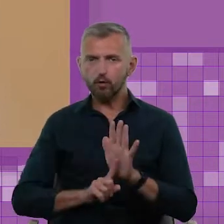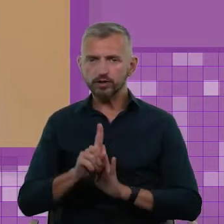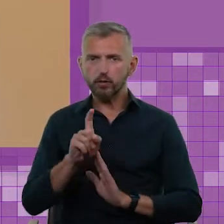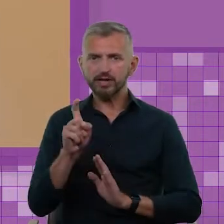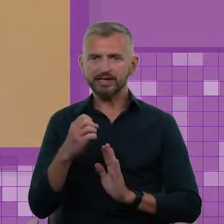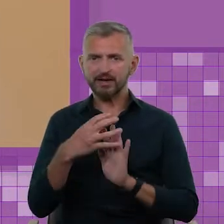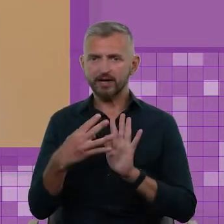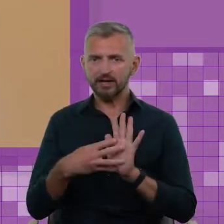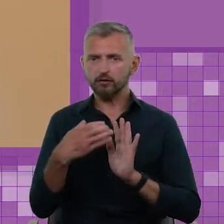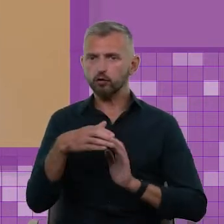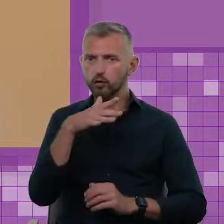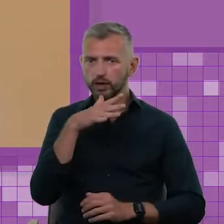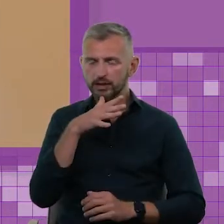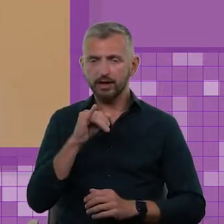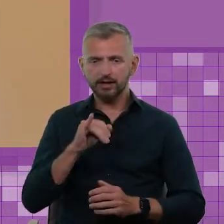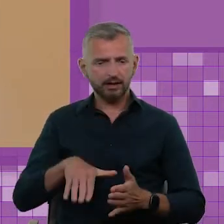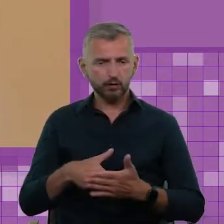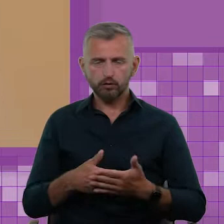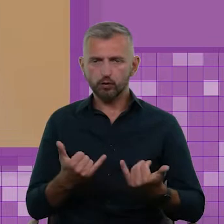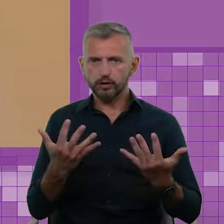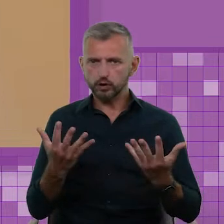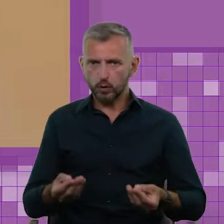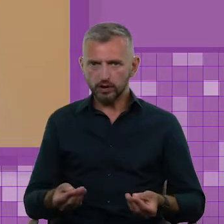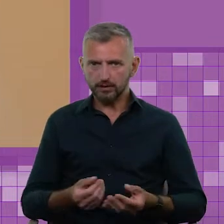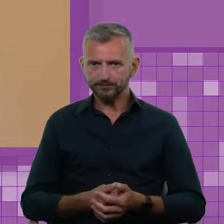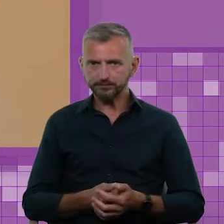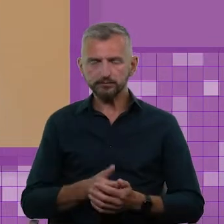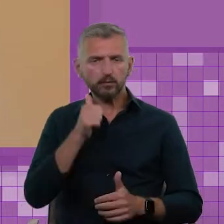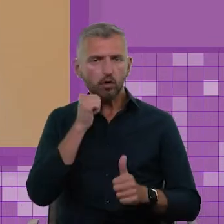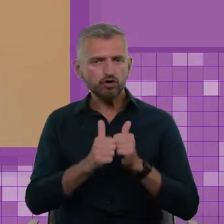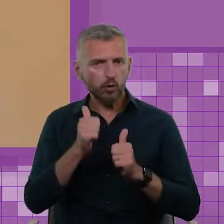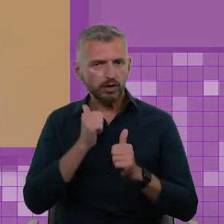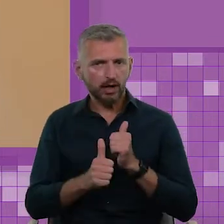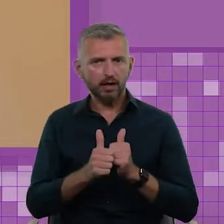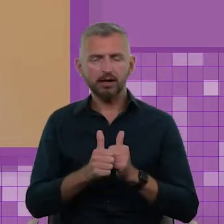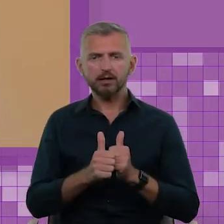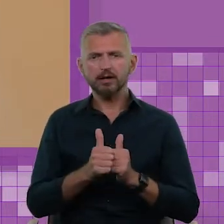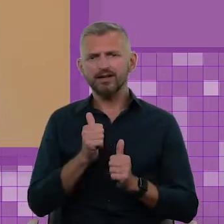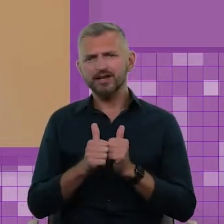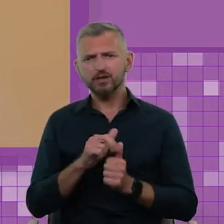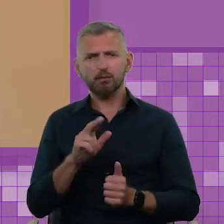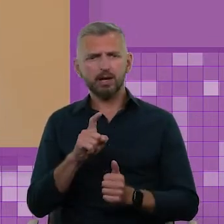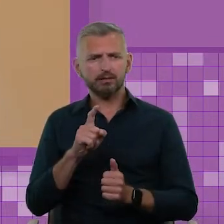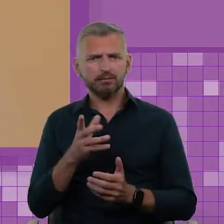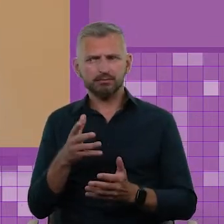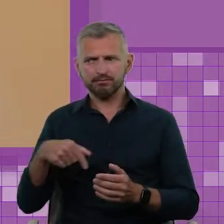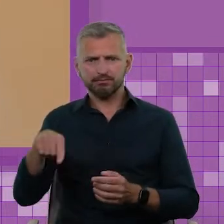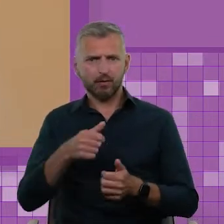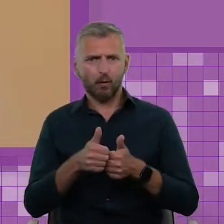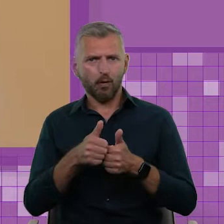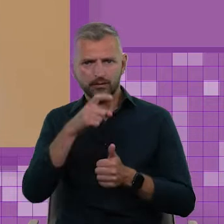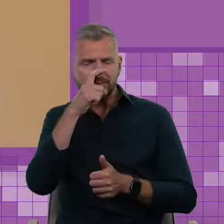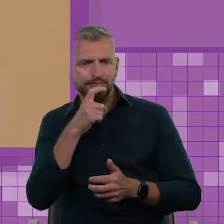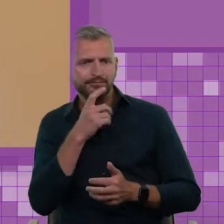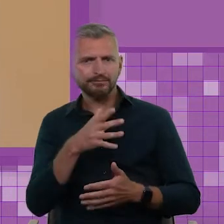з 19 століття і до сьогоднішнього дня. Щодня, часто без розуміння від колег, від